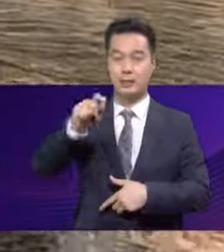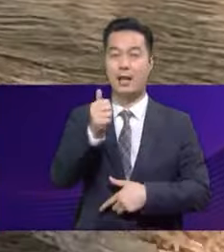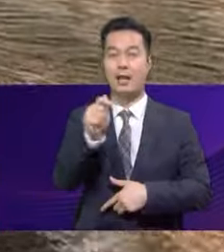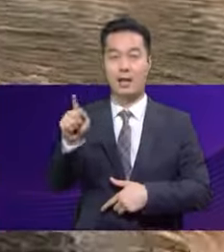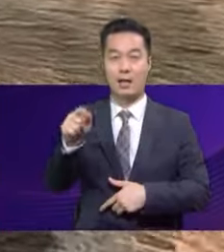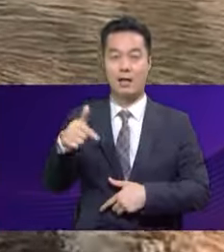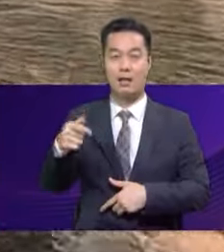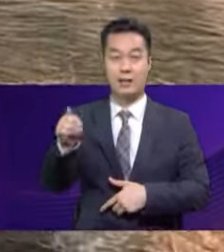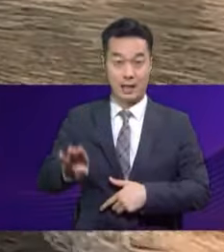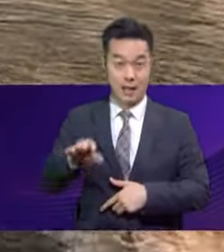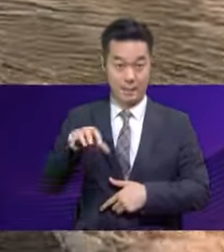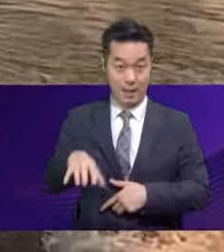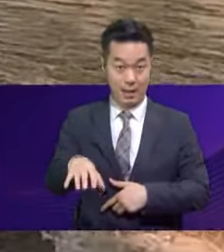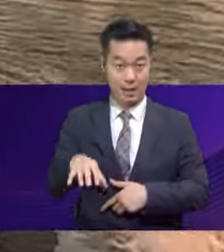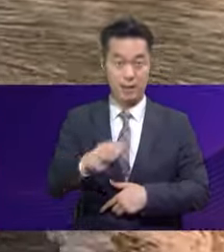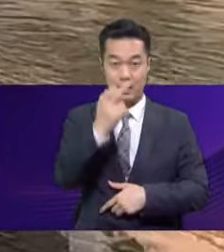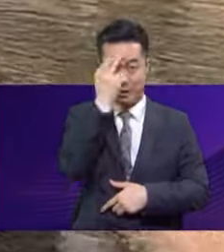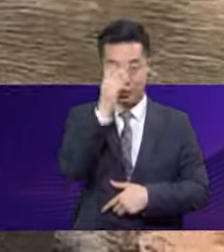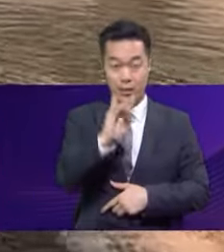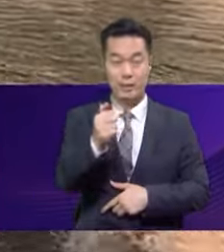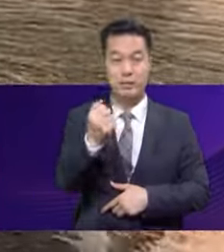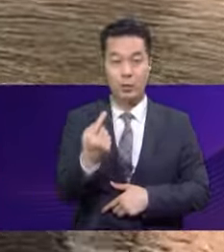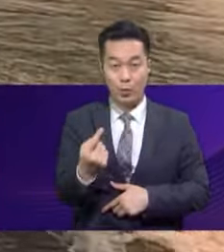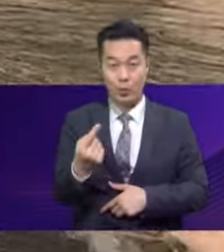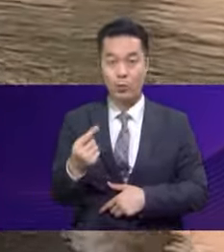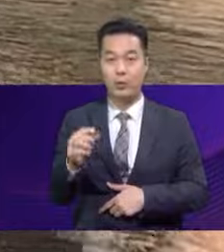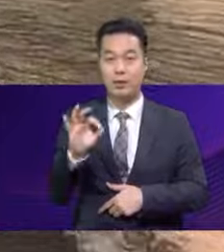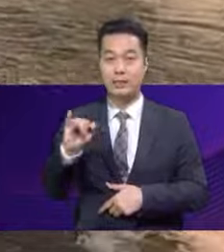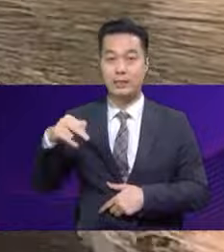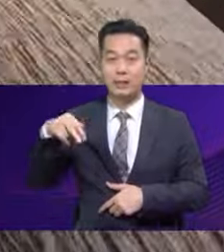민주당 최인호 후보와 국민의힘 이성권 후보가 경합으로 예측됩니다.